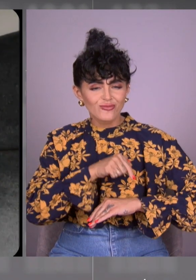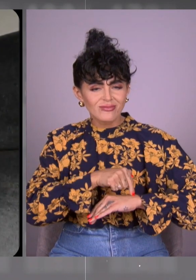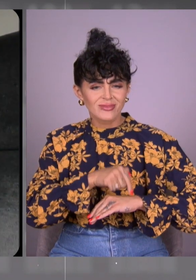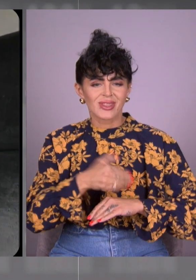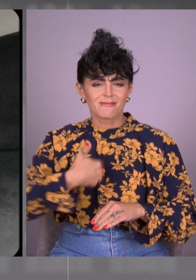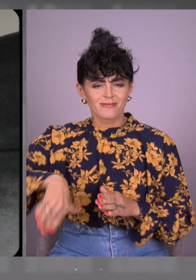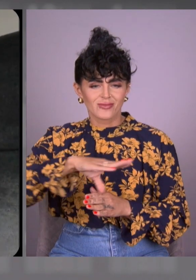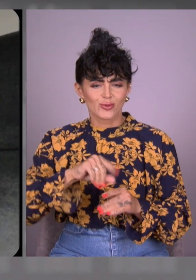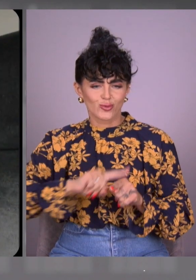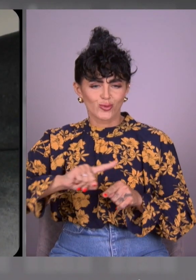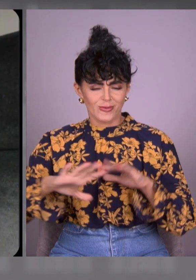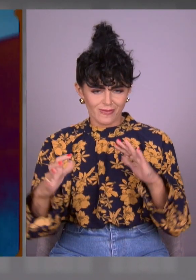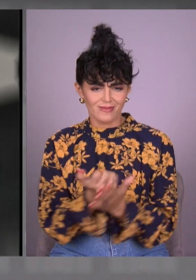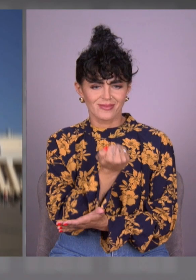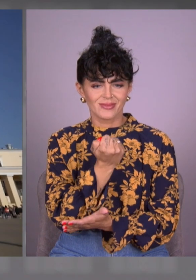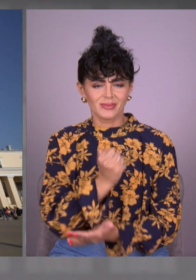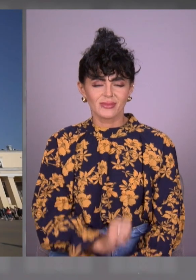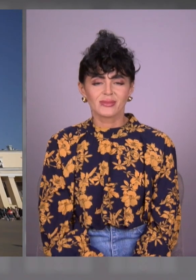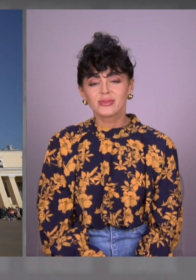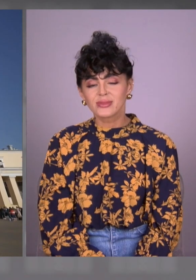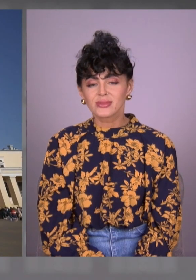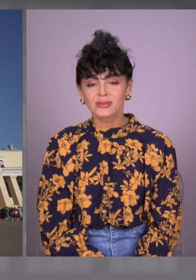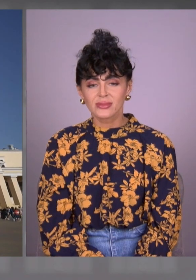нас вдасться.